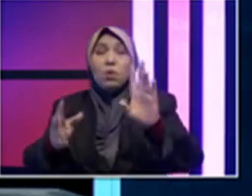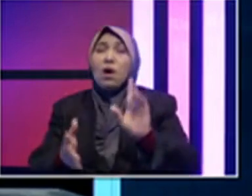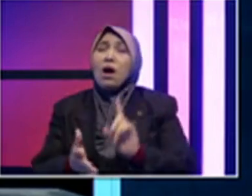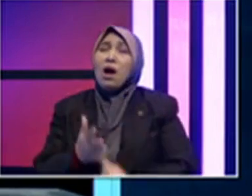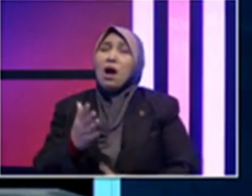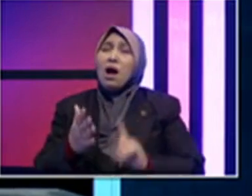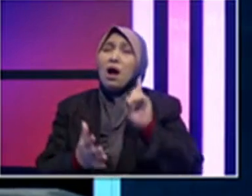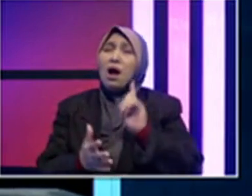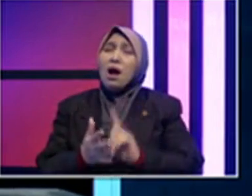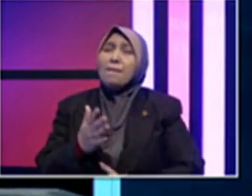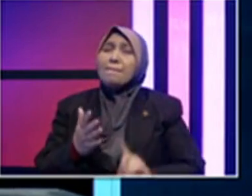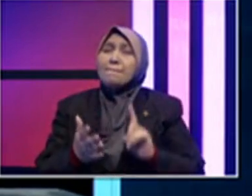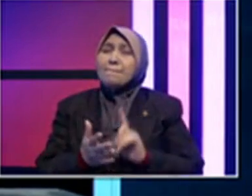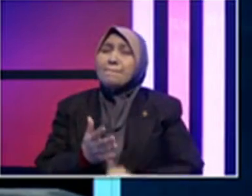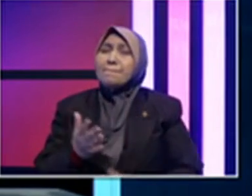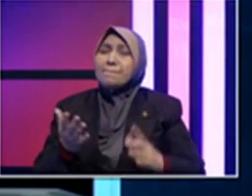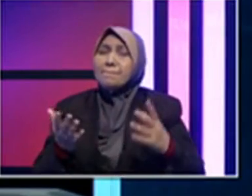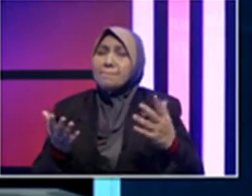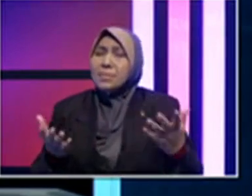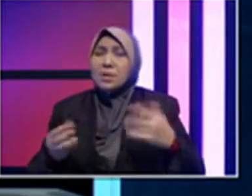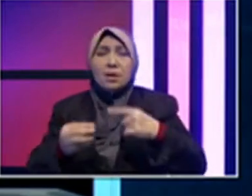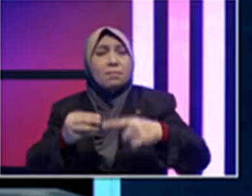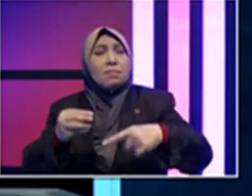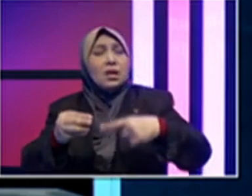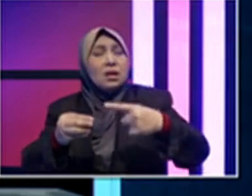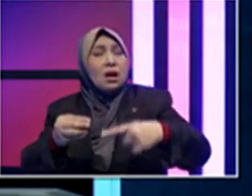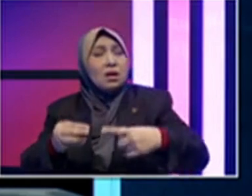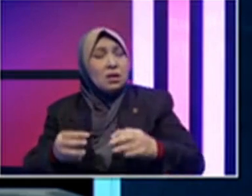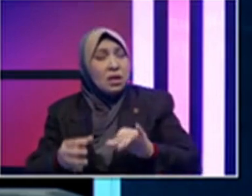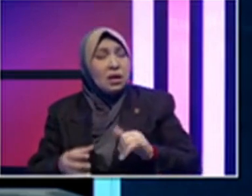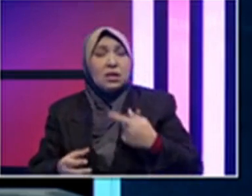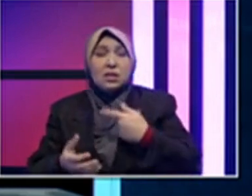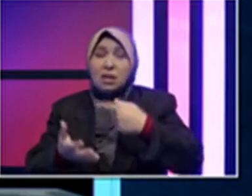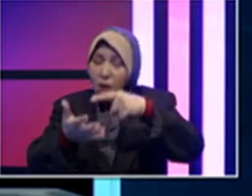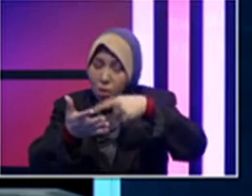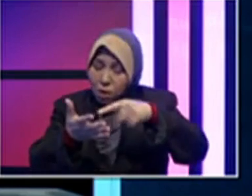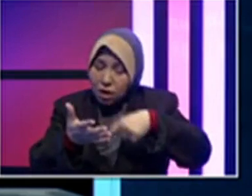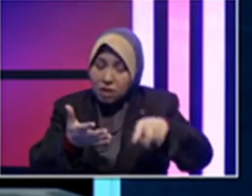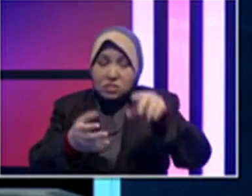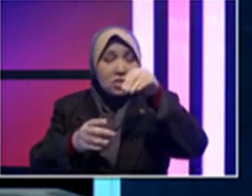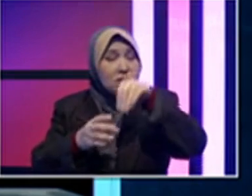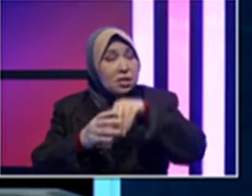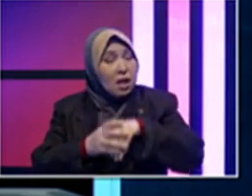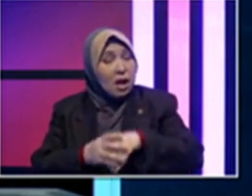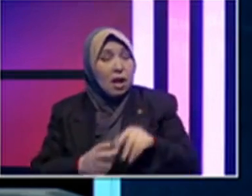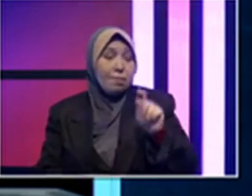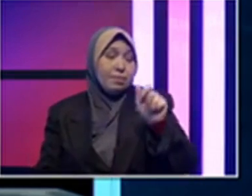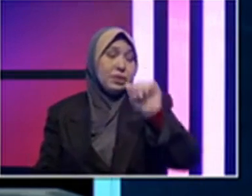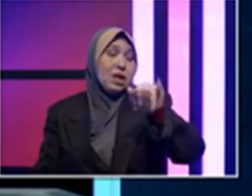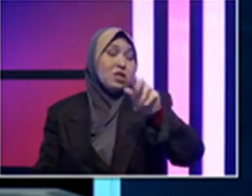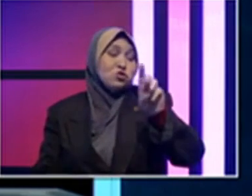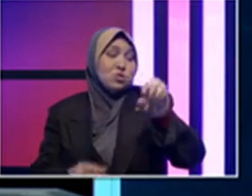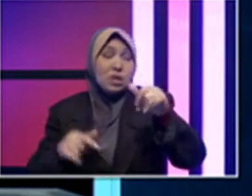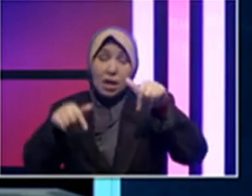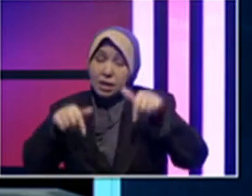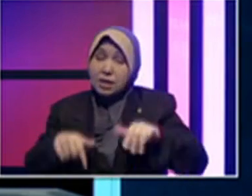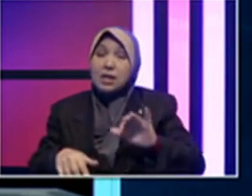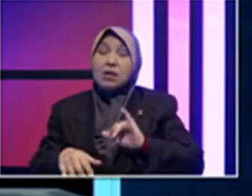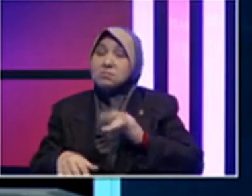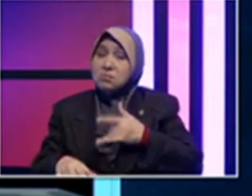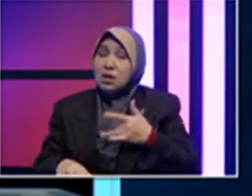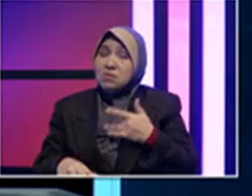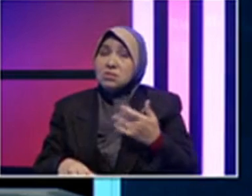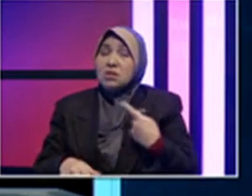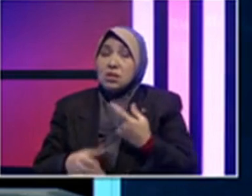topi ataupun apakah berkabel yang kita nah ulang kaji dalam atau juga ada gini nah sekiranya kita